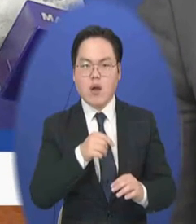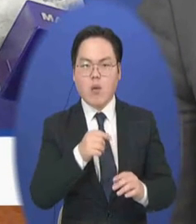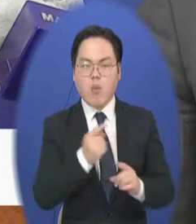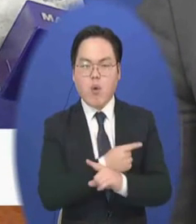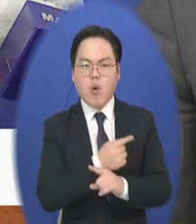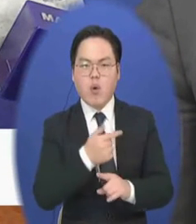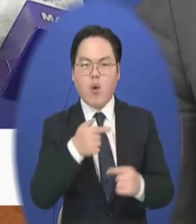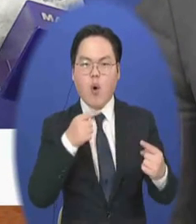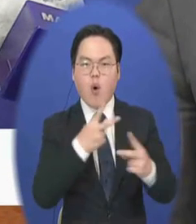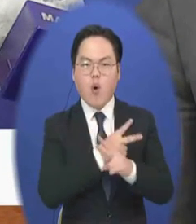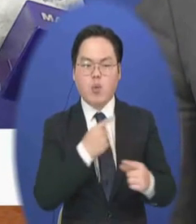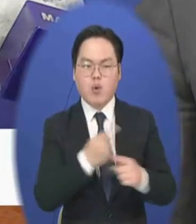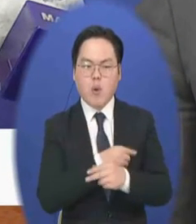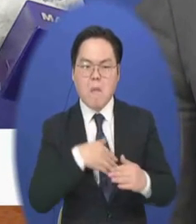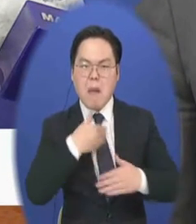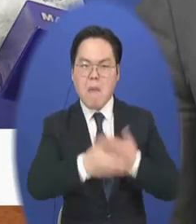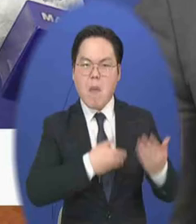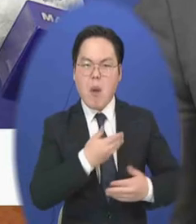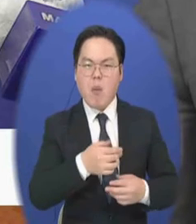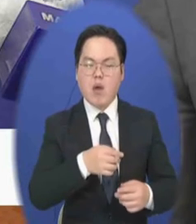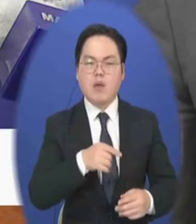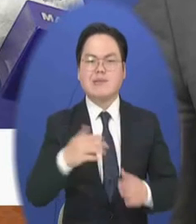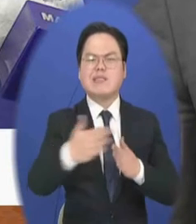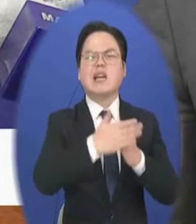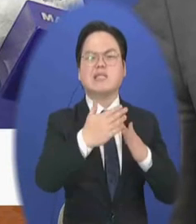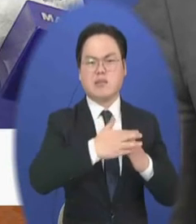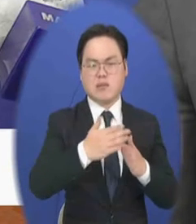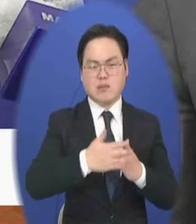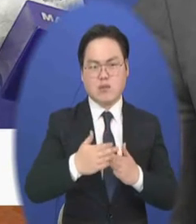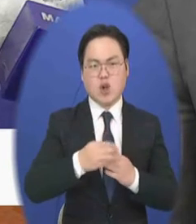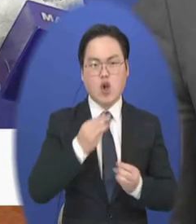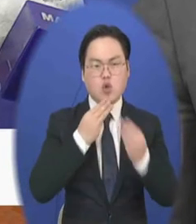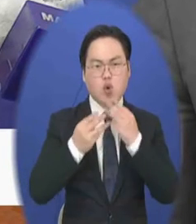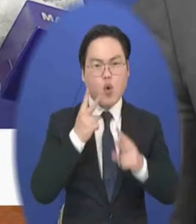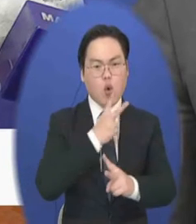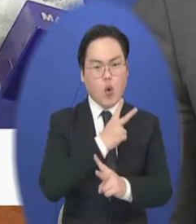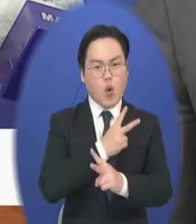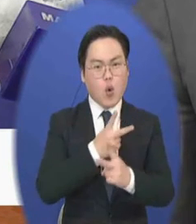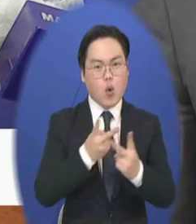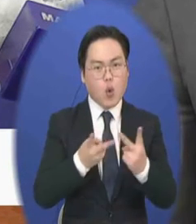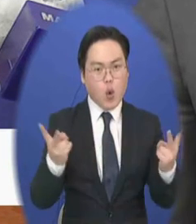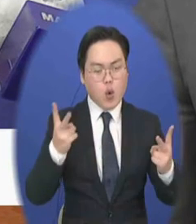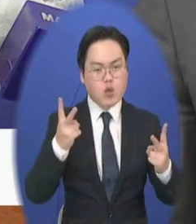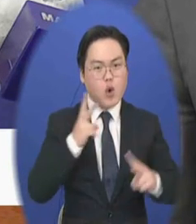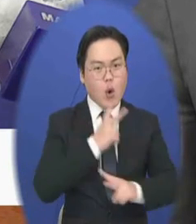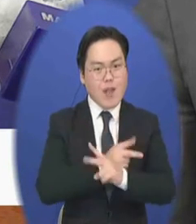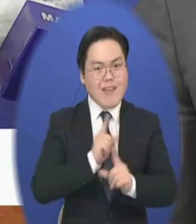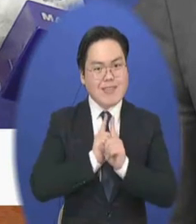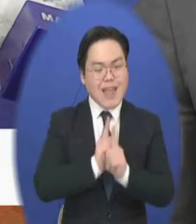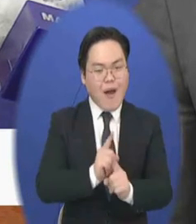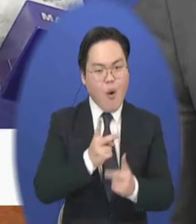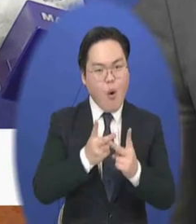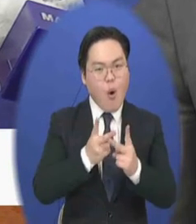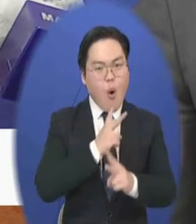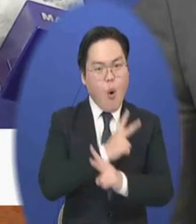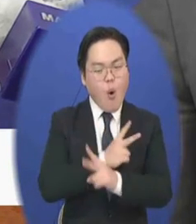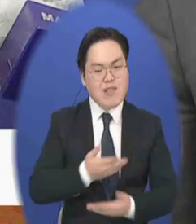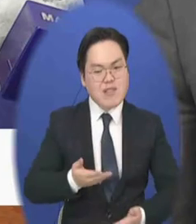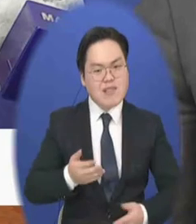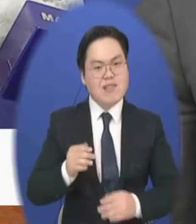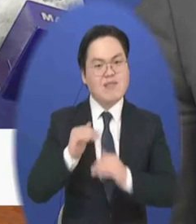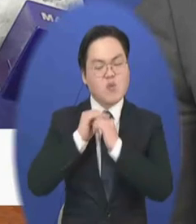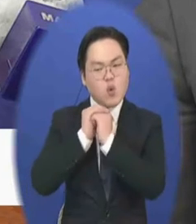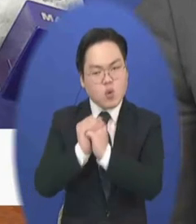дасан зогсоогоод ерөө шүүх үндсэн хуулийнхаа дагуу хуулаа дээдлсэн ийм хуультай болох шүүхчийг хараат